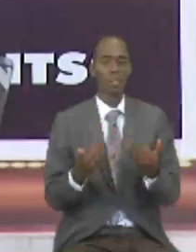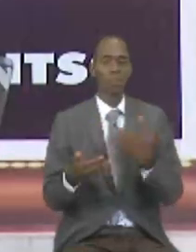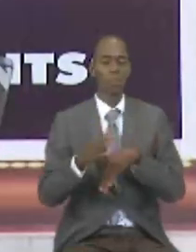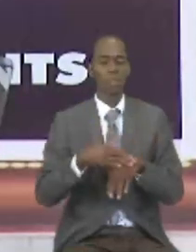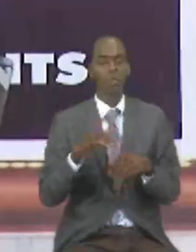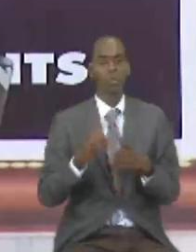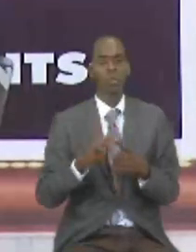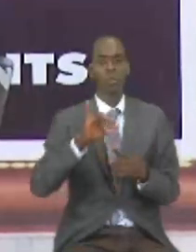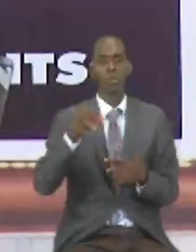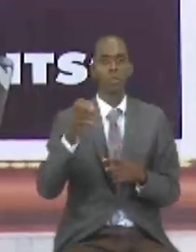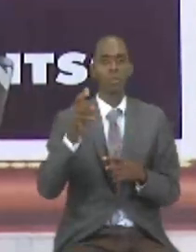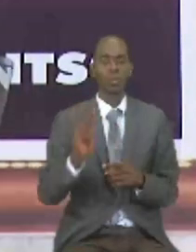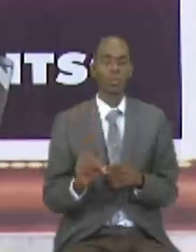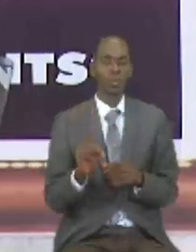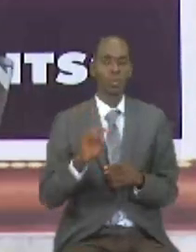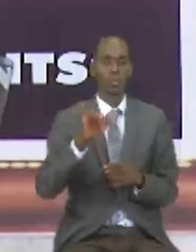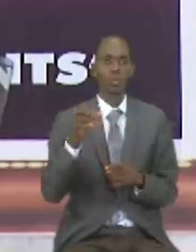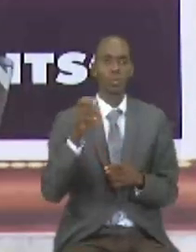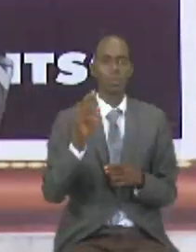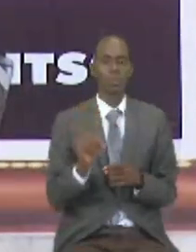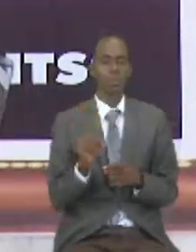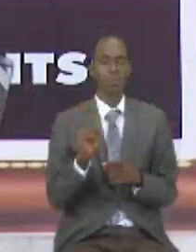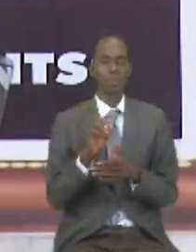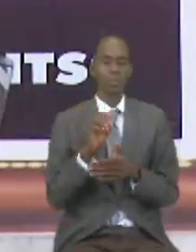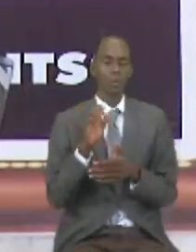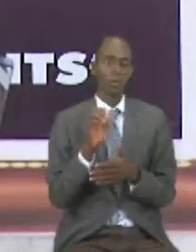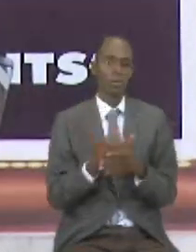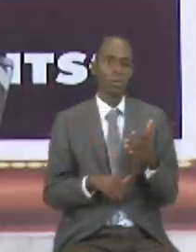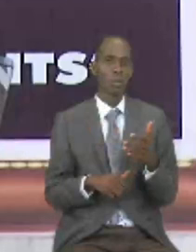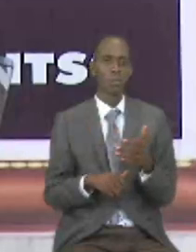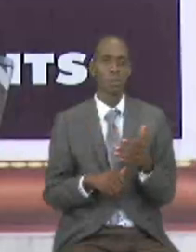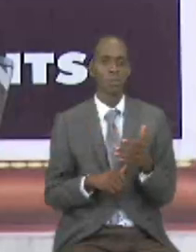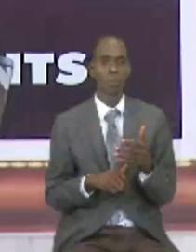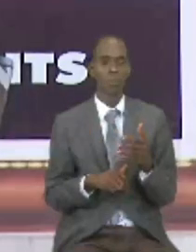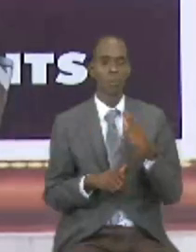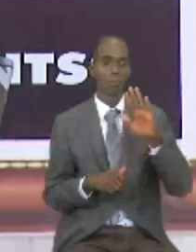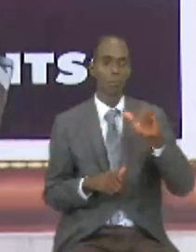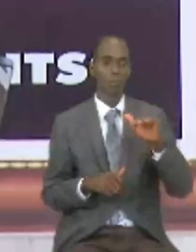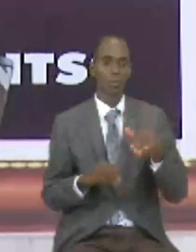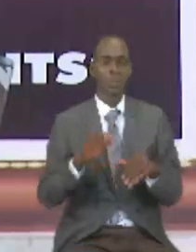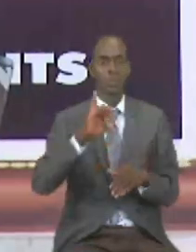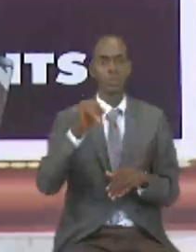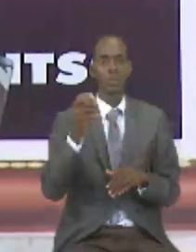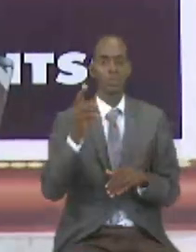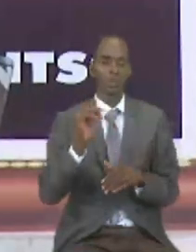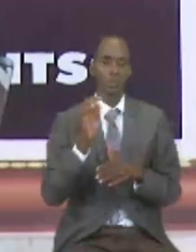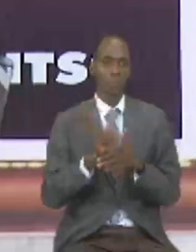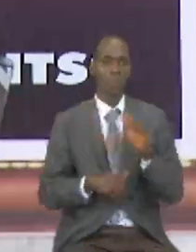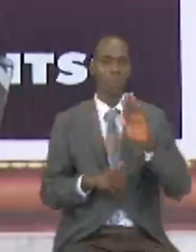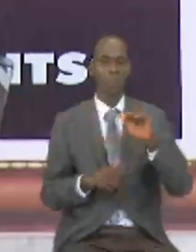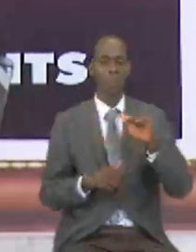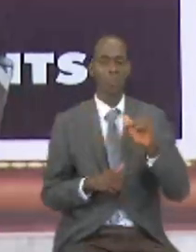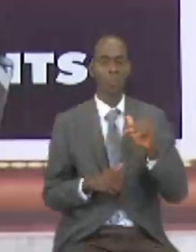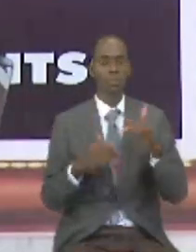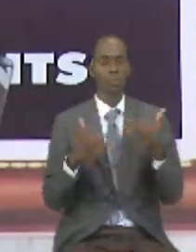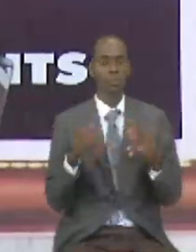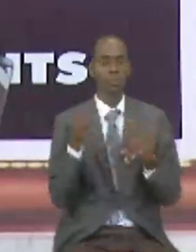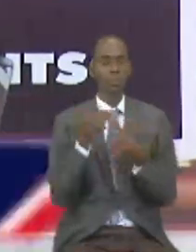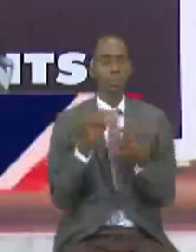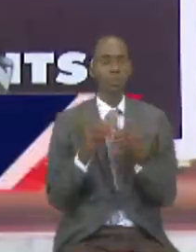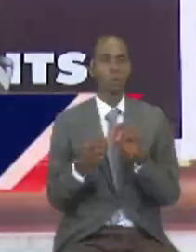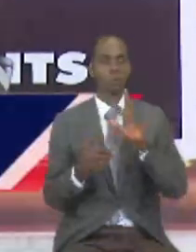à l'évangile selon Saint Jean. Jean 15, nous